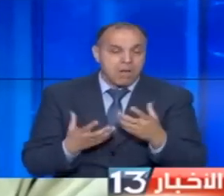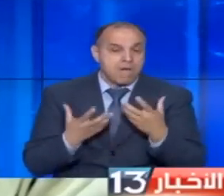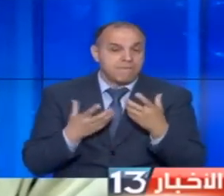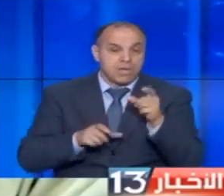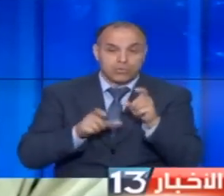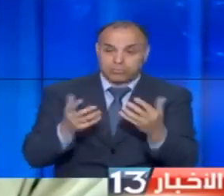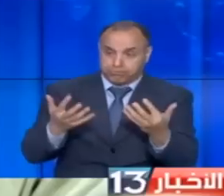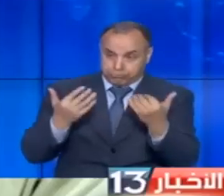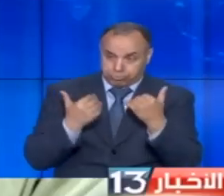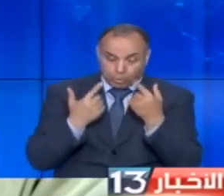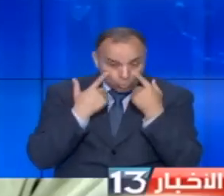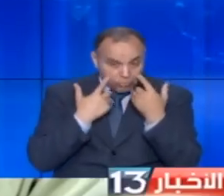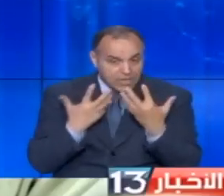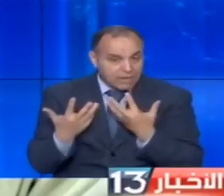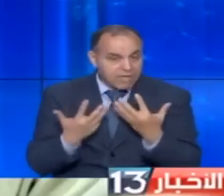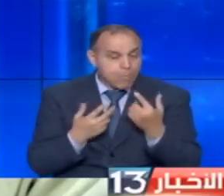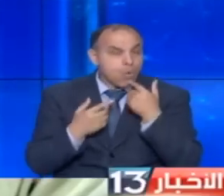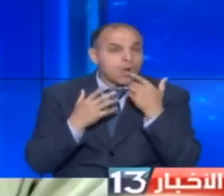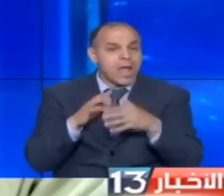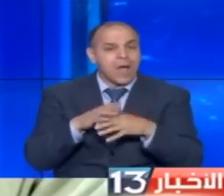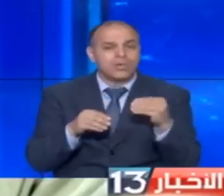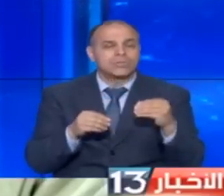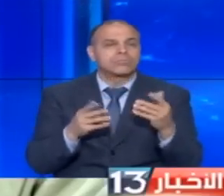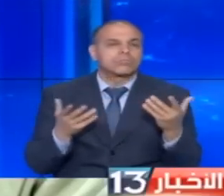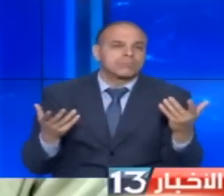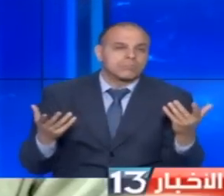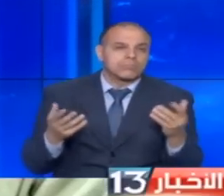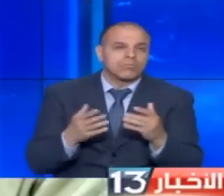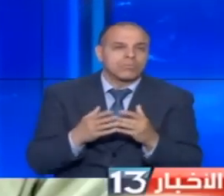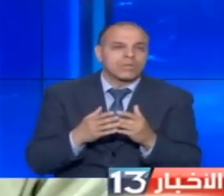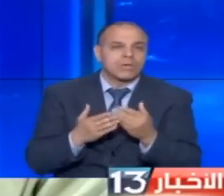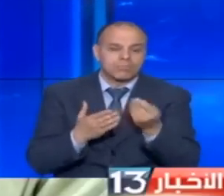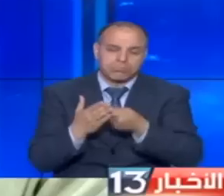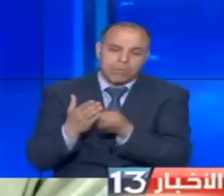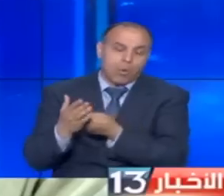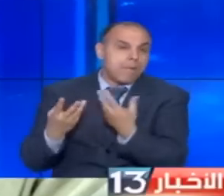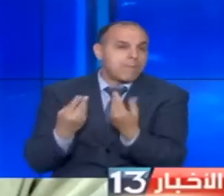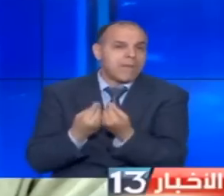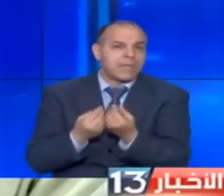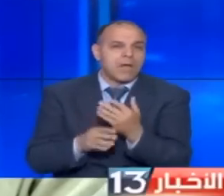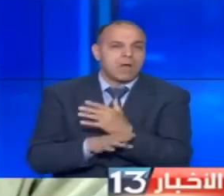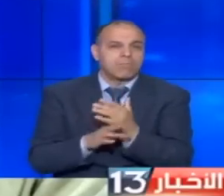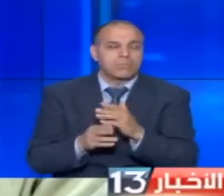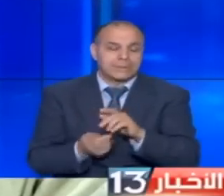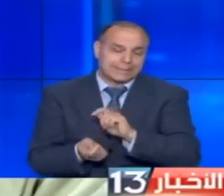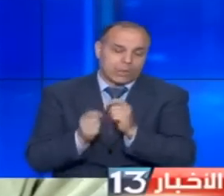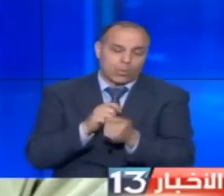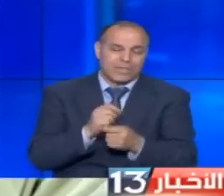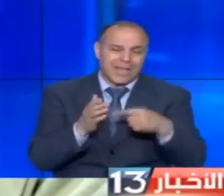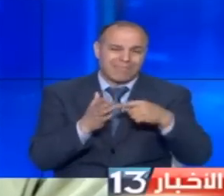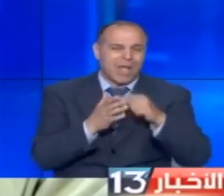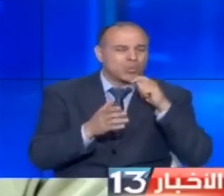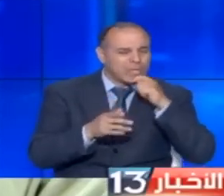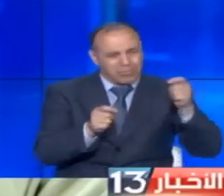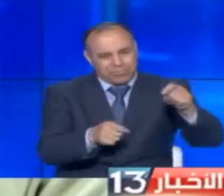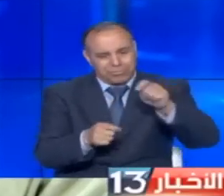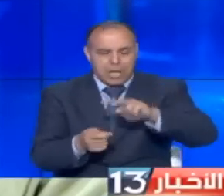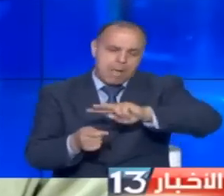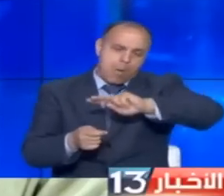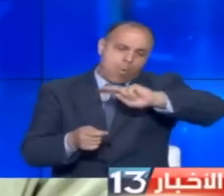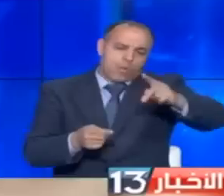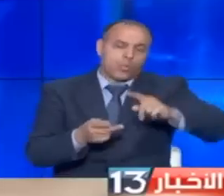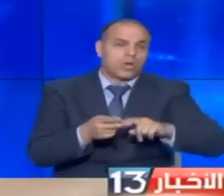المعنيه من اجل الخروج وصوله عمل لتحويل النقاط الى منتديات